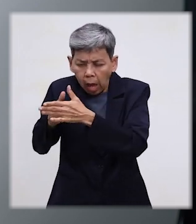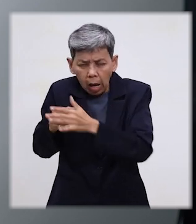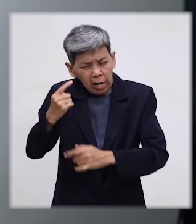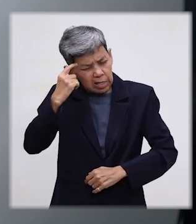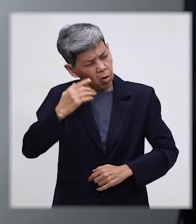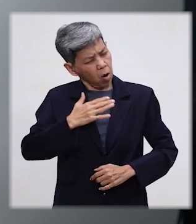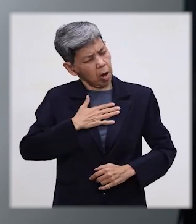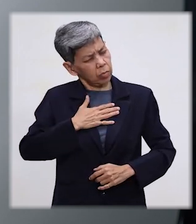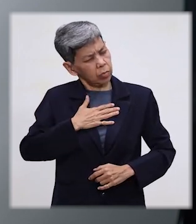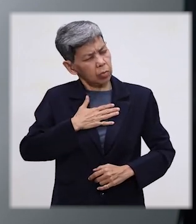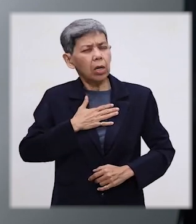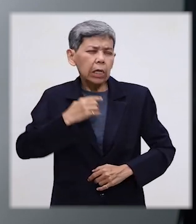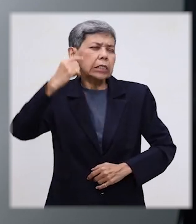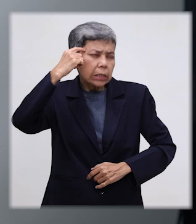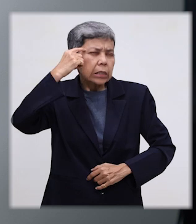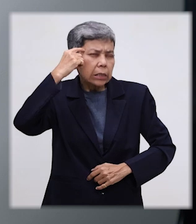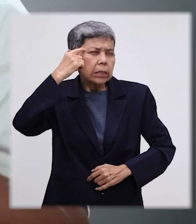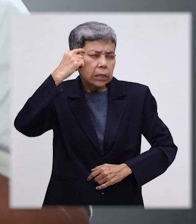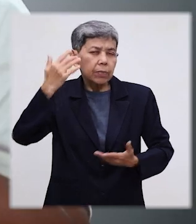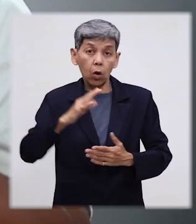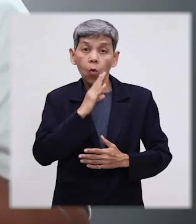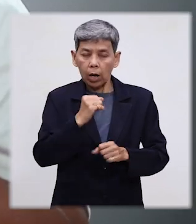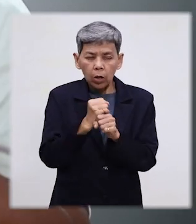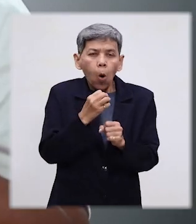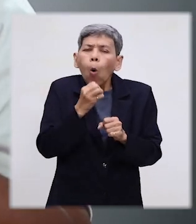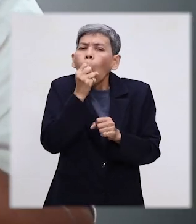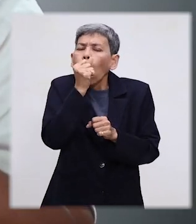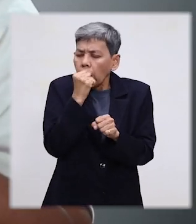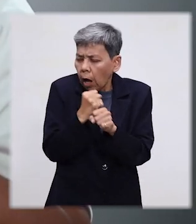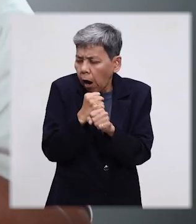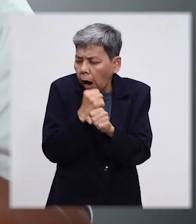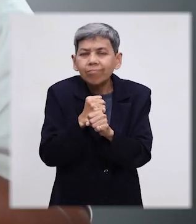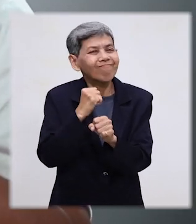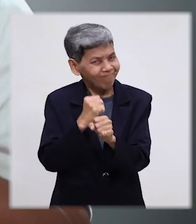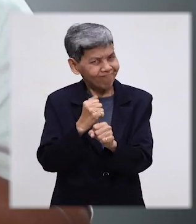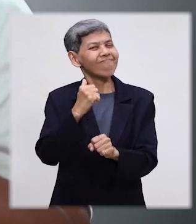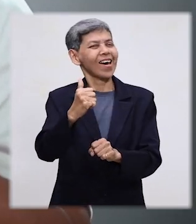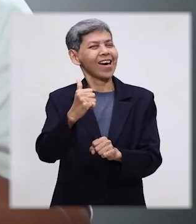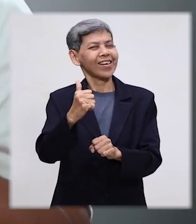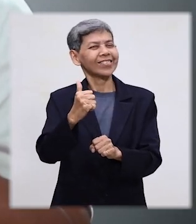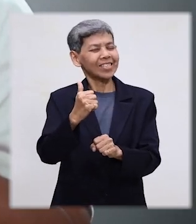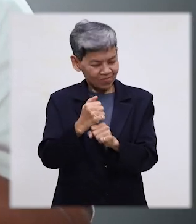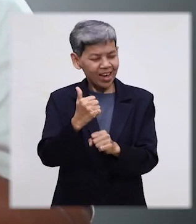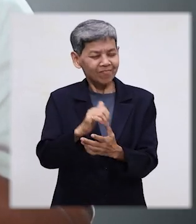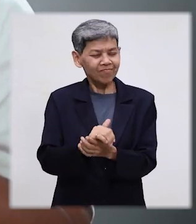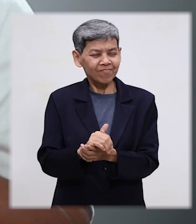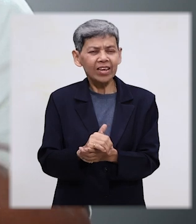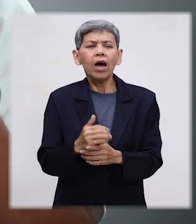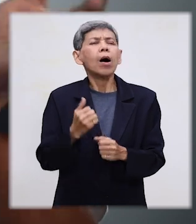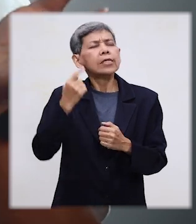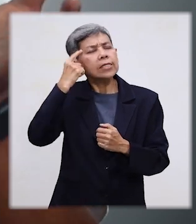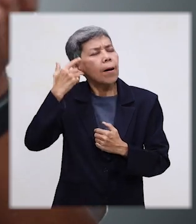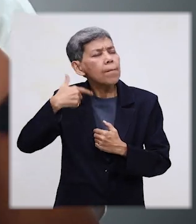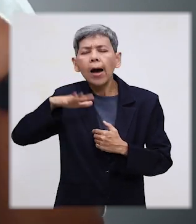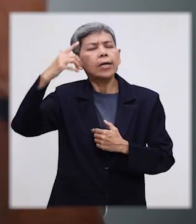ความคิดของเราอ่ะมันอาจจะอยู่แค่ในความคิดของเราแค่นั้นถ้าเราได้ลองมือทำมันอาจจะไม่ได้ยากก็ได้ในความคิดคือแบบก็ป